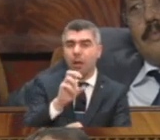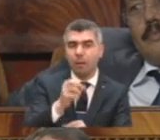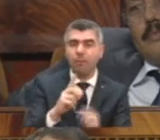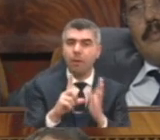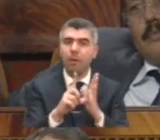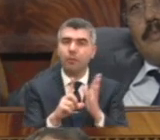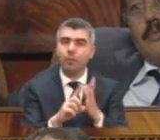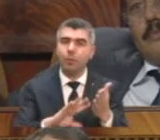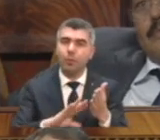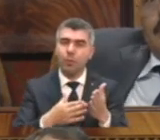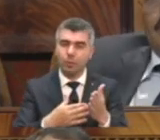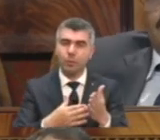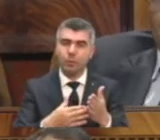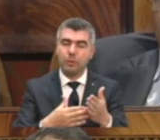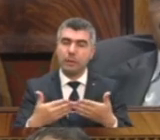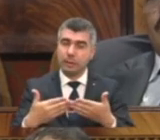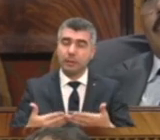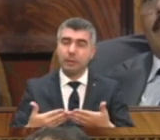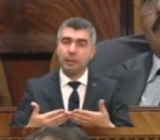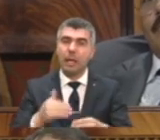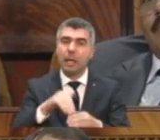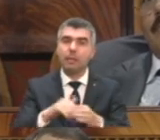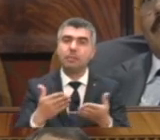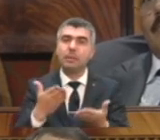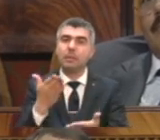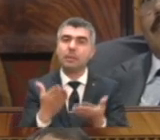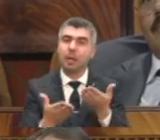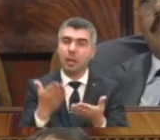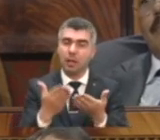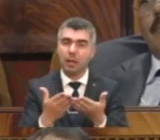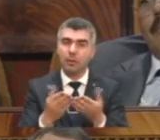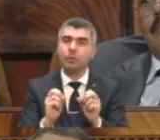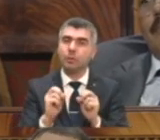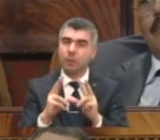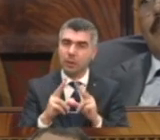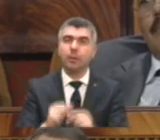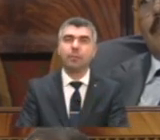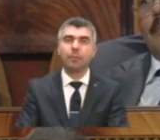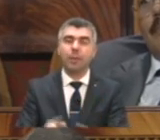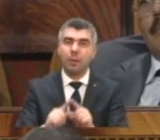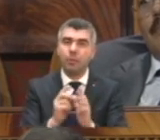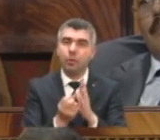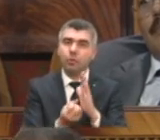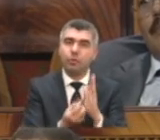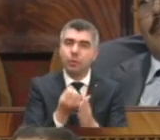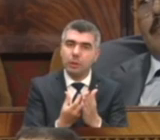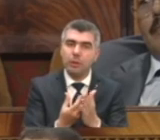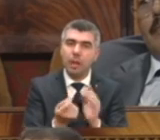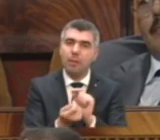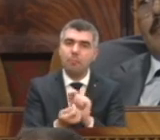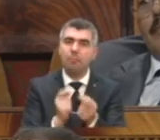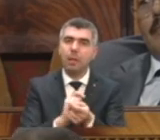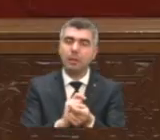ديالو، ولذلك حنا في الفريق الاستقلالي تنايدوا هذه المبادره ديال انه تجديد والتعديل ديال